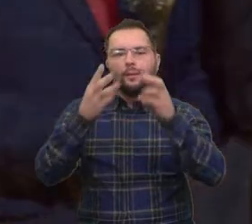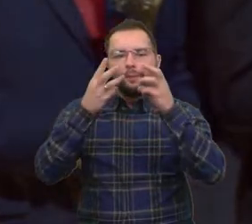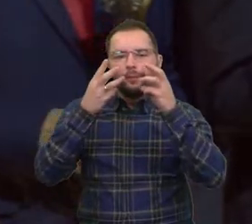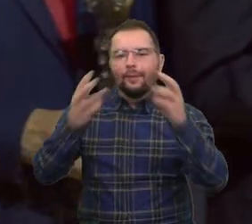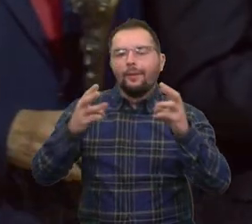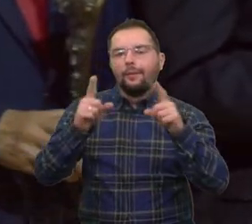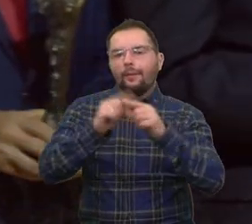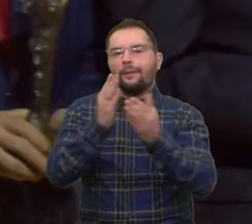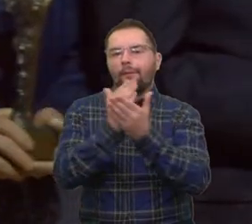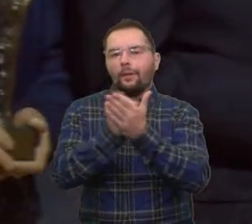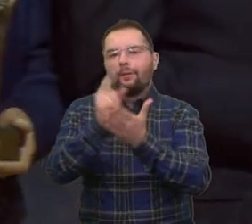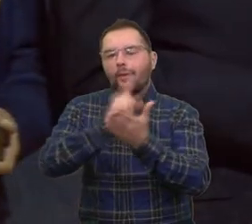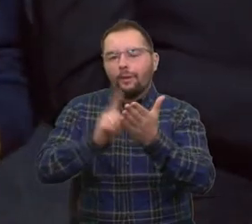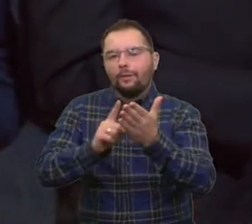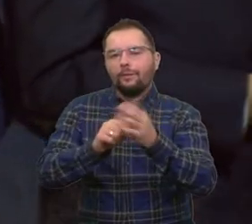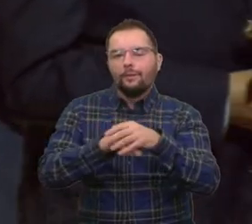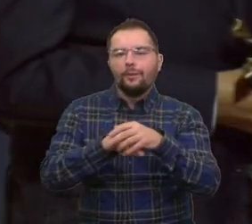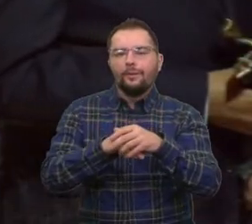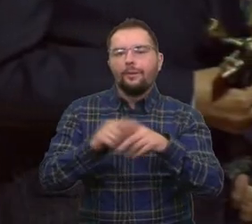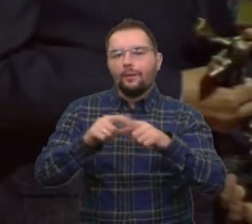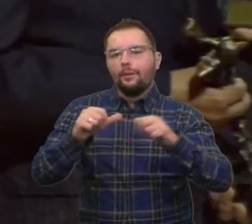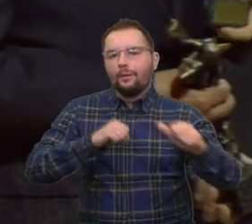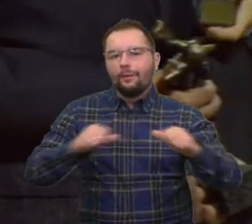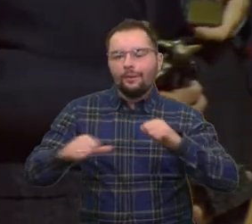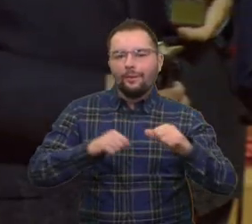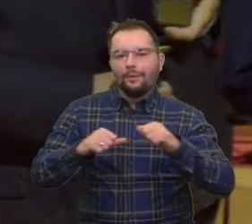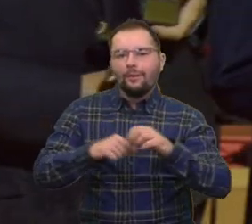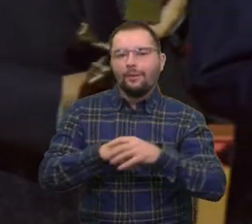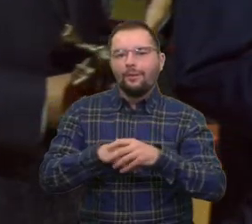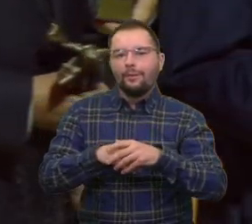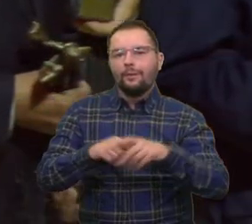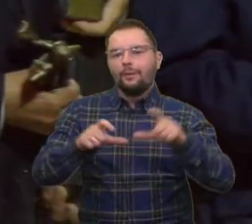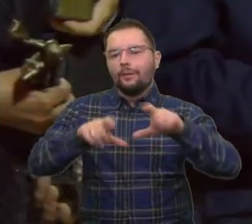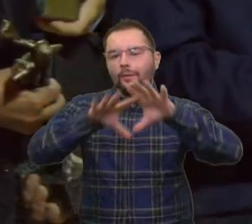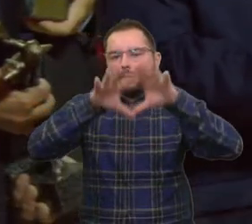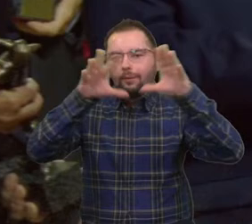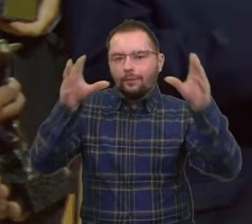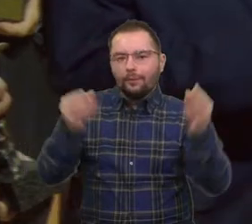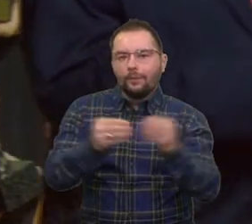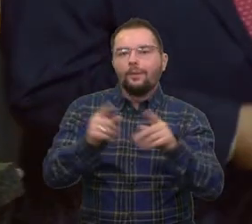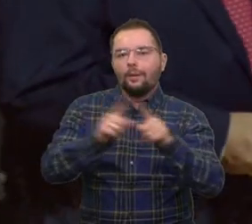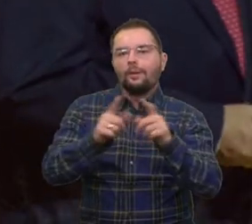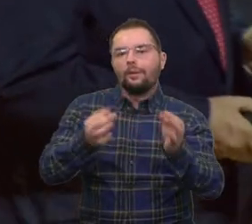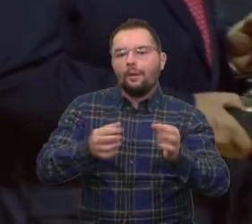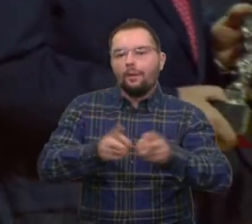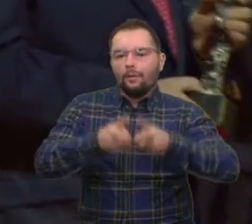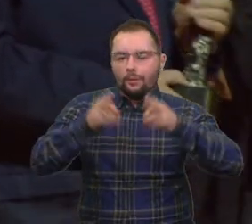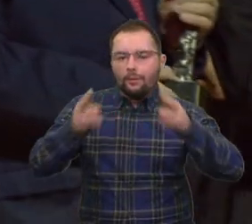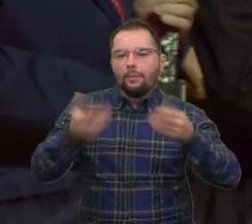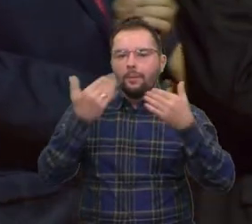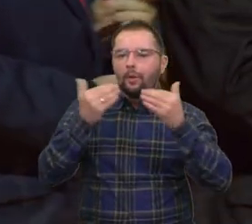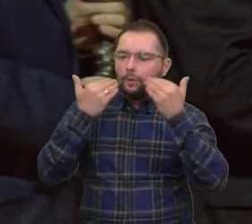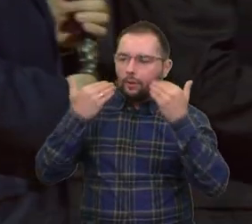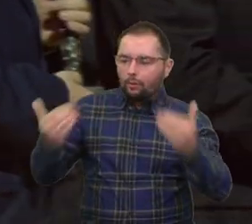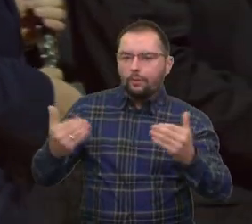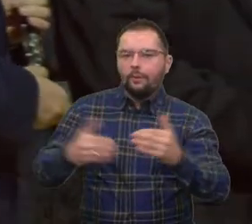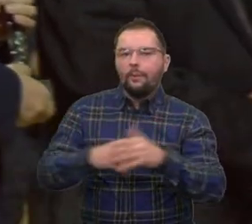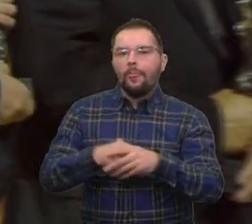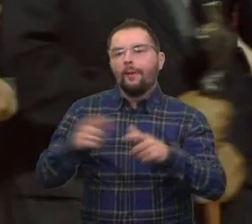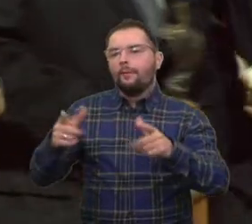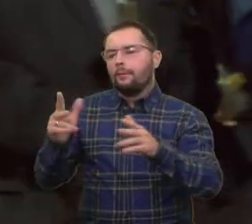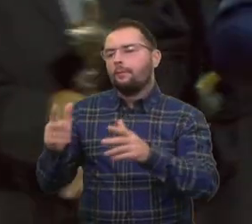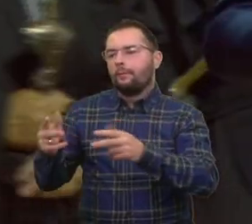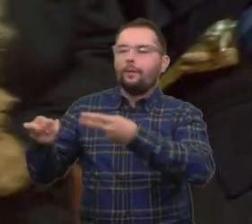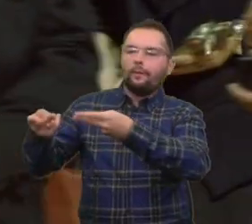szczebla wojewódzkiego śląskiego samorządu przed Państwem z tych wszystkich owocnych kadencji. Bardzo dziękujemy. Zechcą Państwo zająć